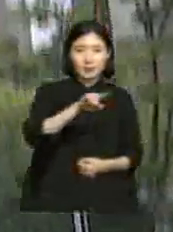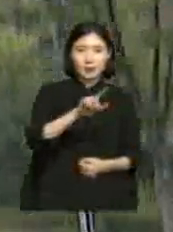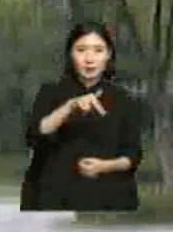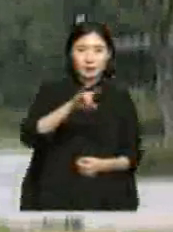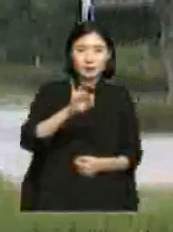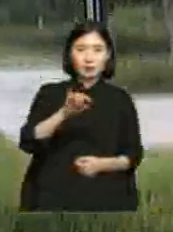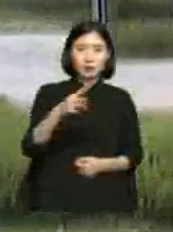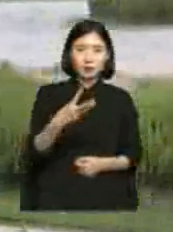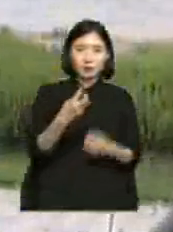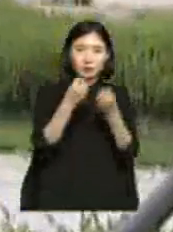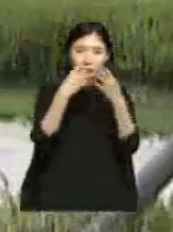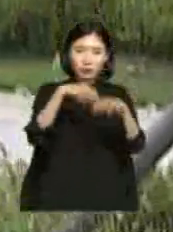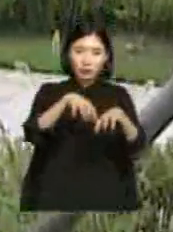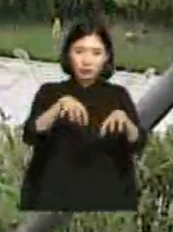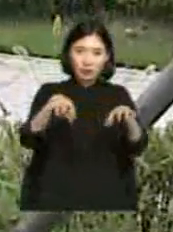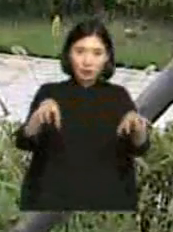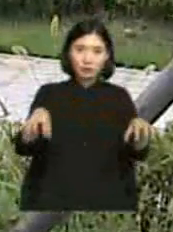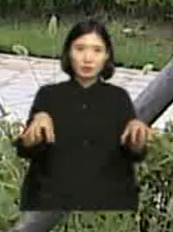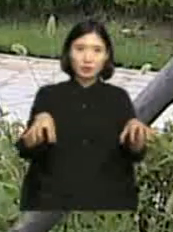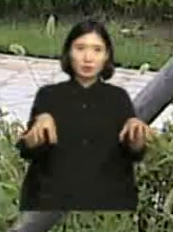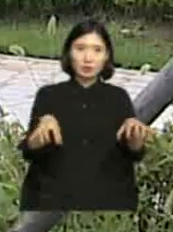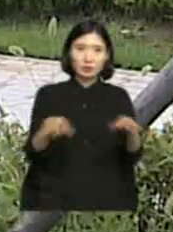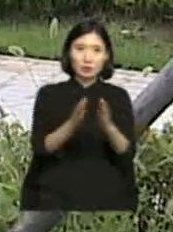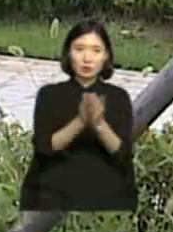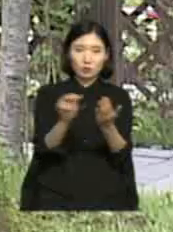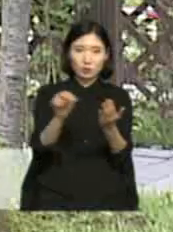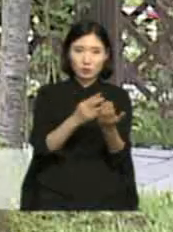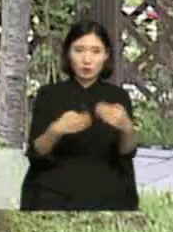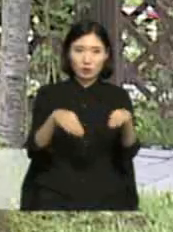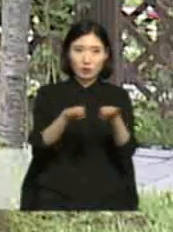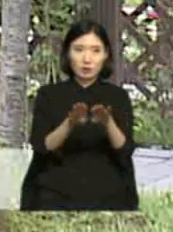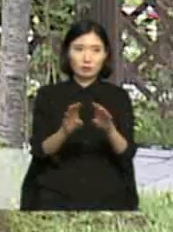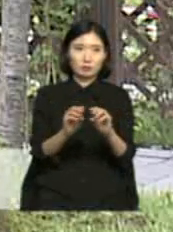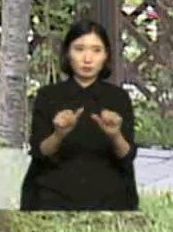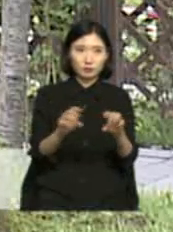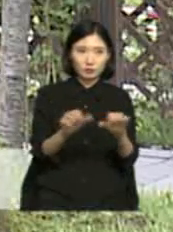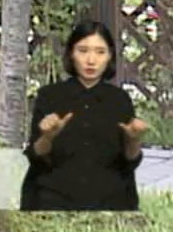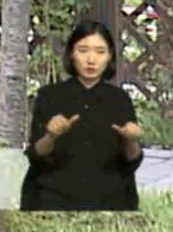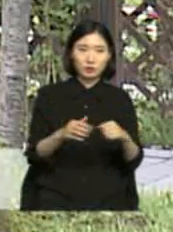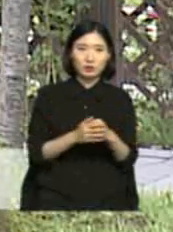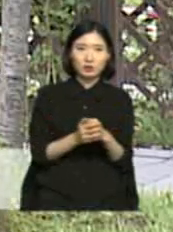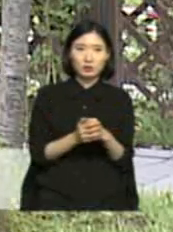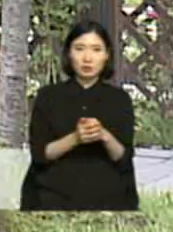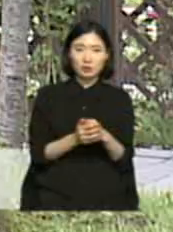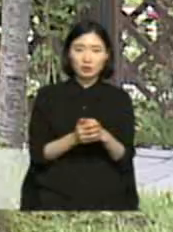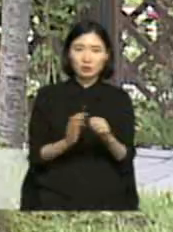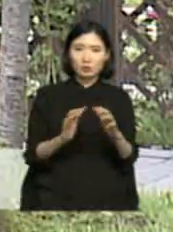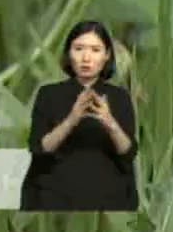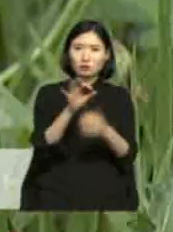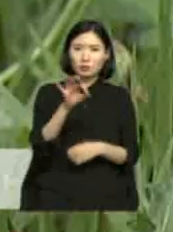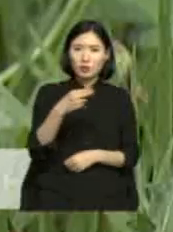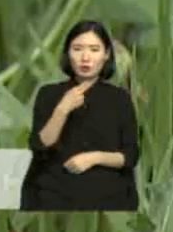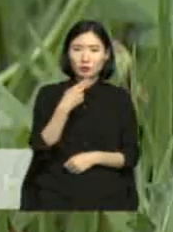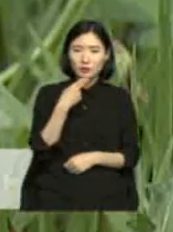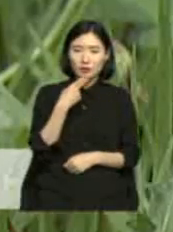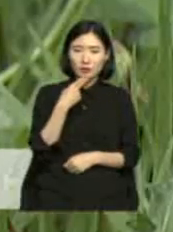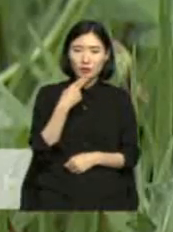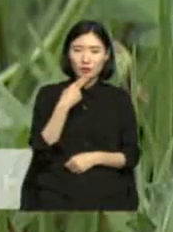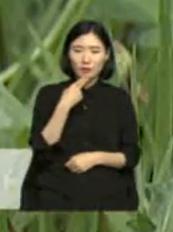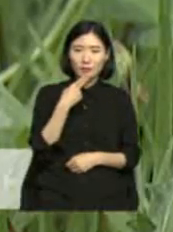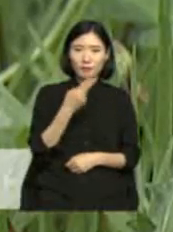가재울 뉴타운에 확보된 도서관 부지입니다. 2년 전 시비로 땅을 확보했지만 건축비가 없어 나대지